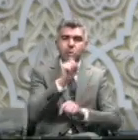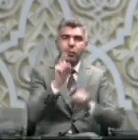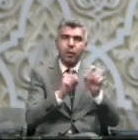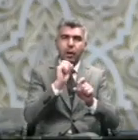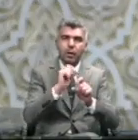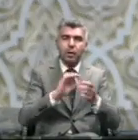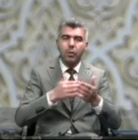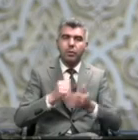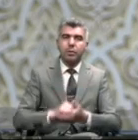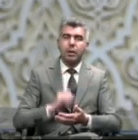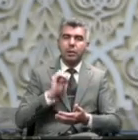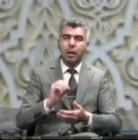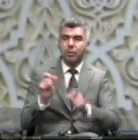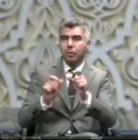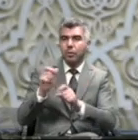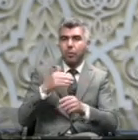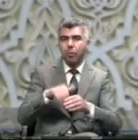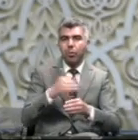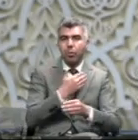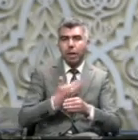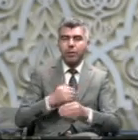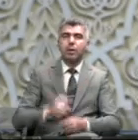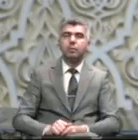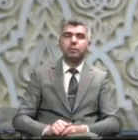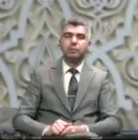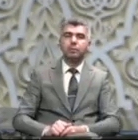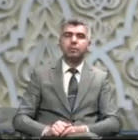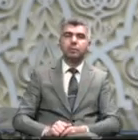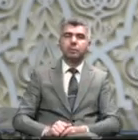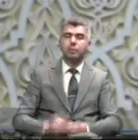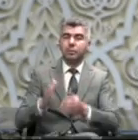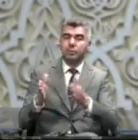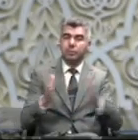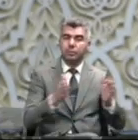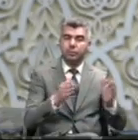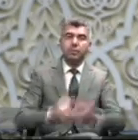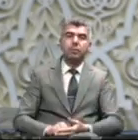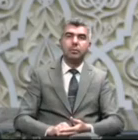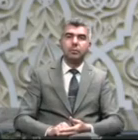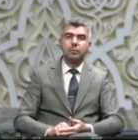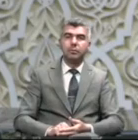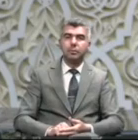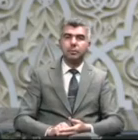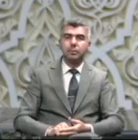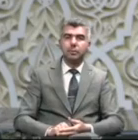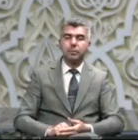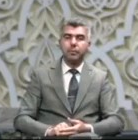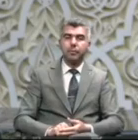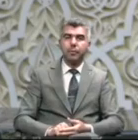قد تردوا في تعقيبات الساده المستشارين المحترمين اذا ادخل في سلسله